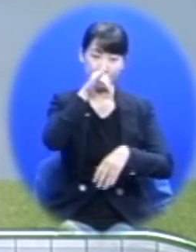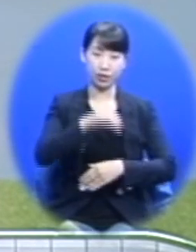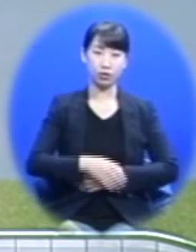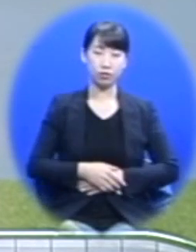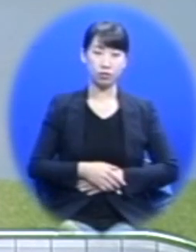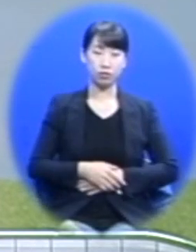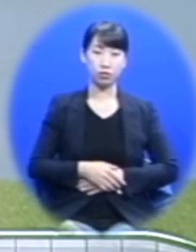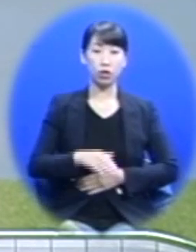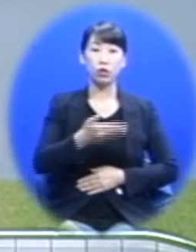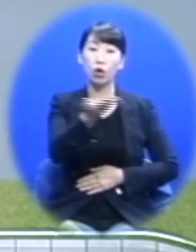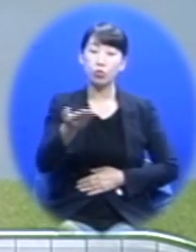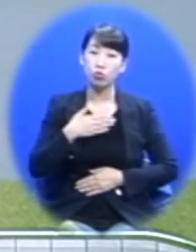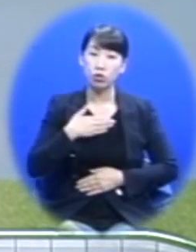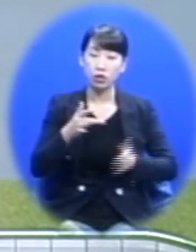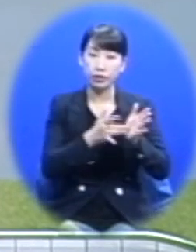게 뭡니까?